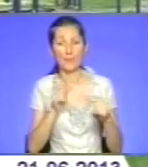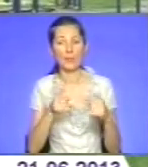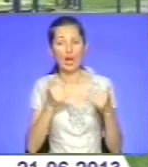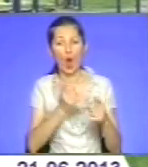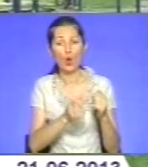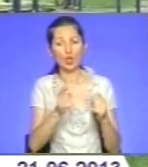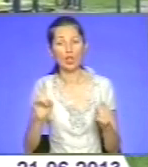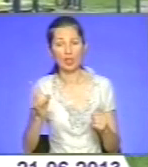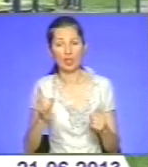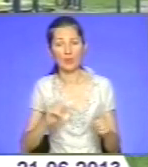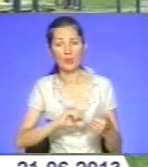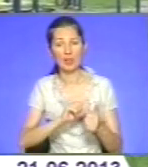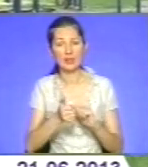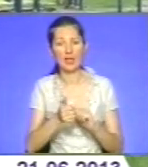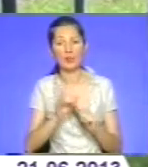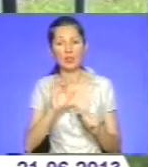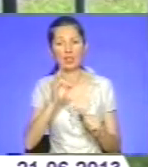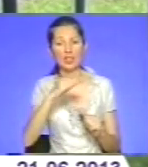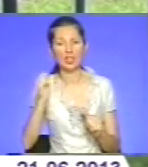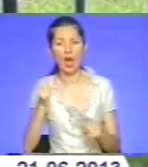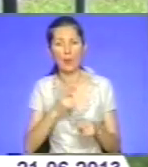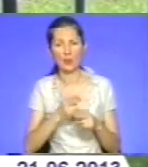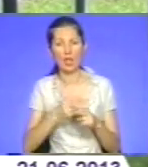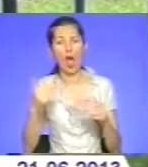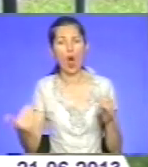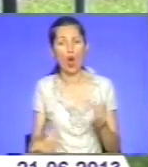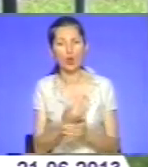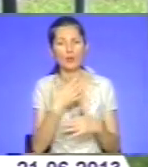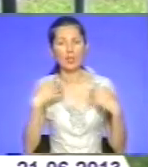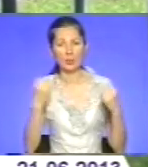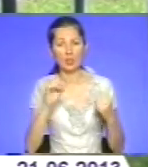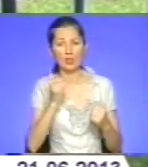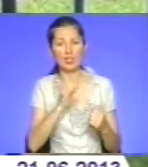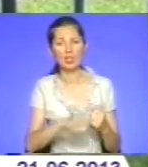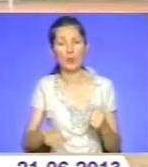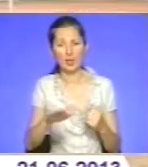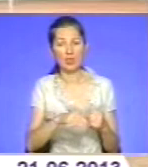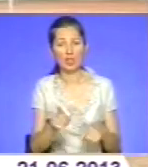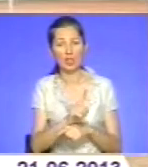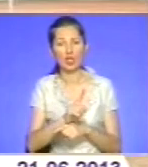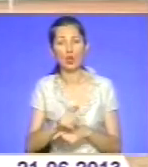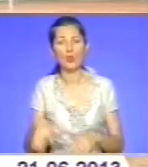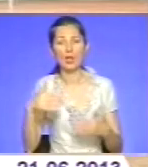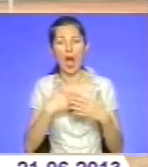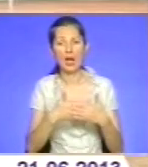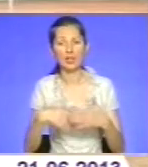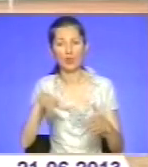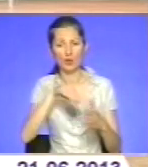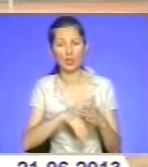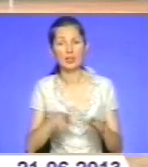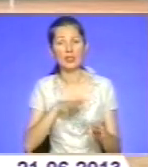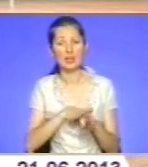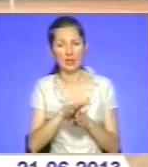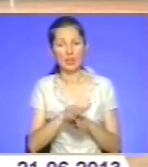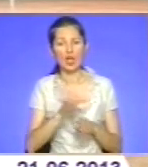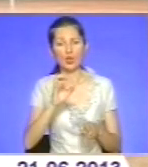Замість іржавого металобрухту – оновлені спортивні дитячі майданчики. На Тернопільщині активно включилися у реалізацію соціальних ініціатив